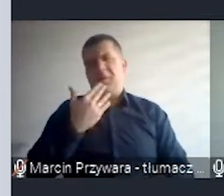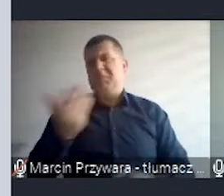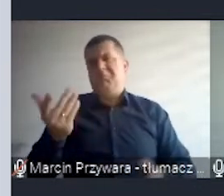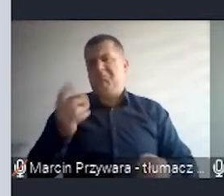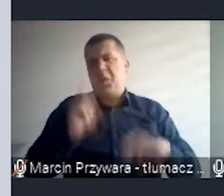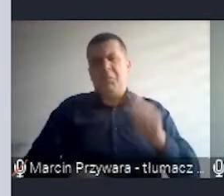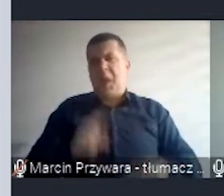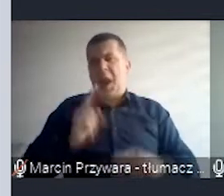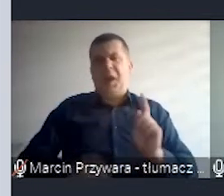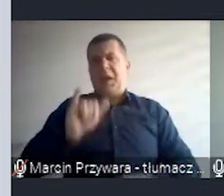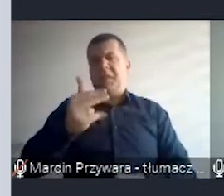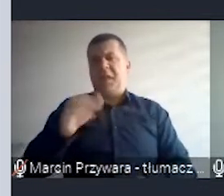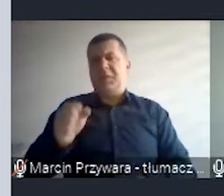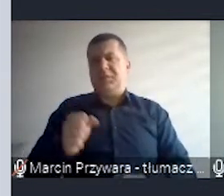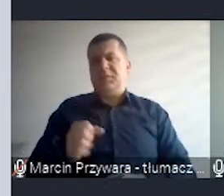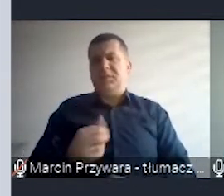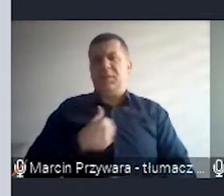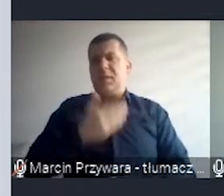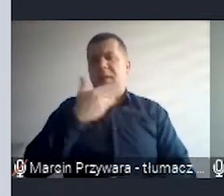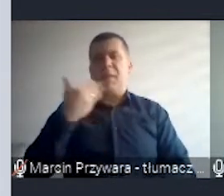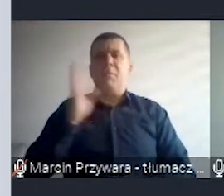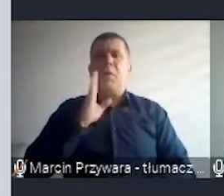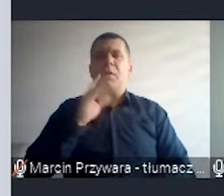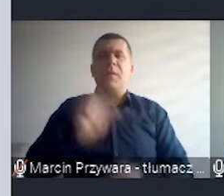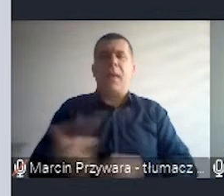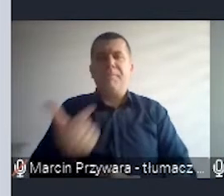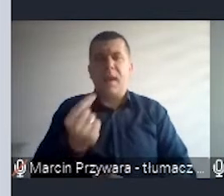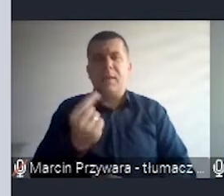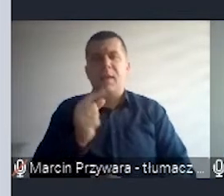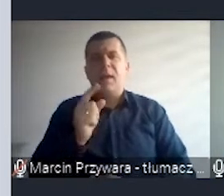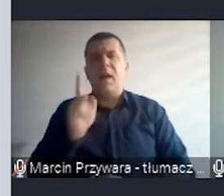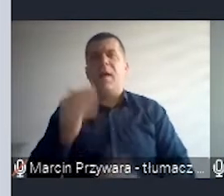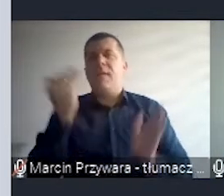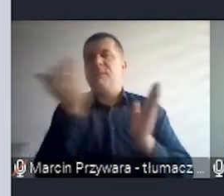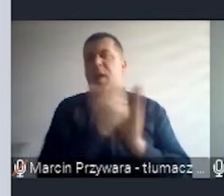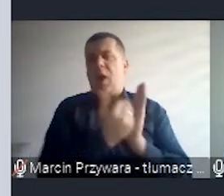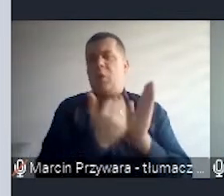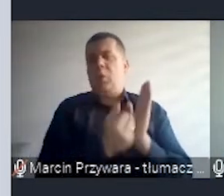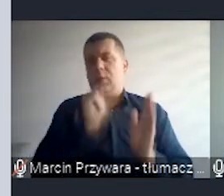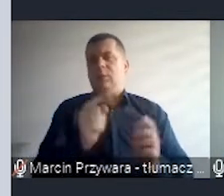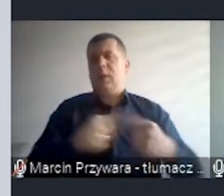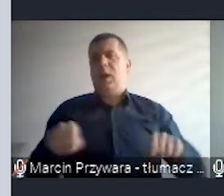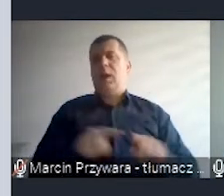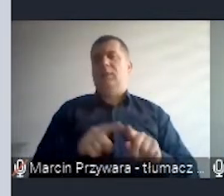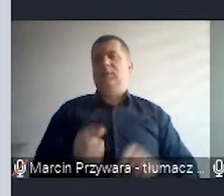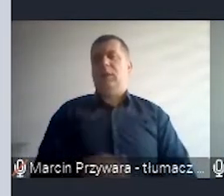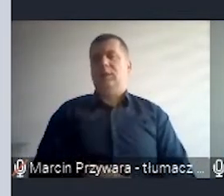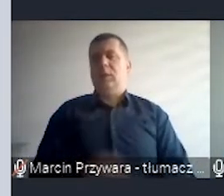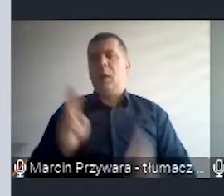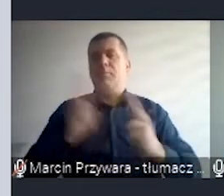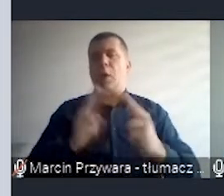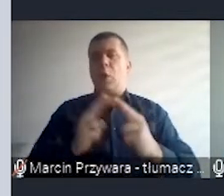typowych inwestycjach, które nawet nie miały charakterystyki partnerstwa, a warunkiem ich realizacji było